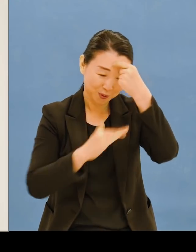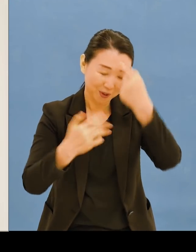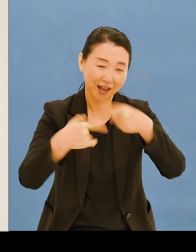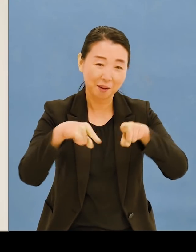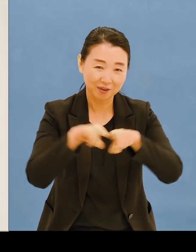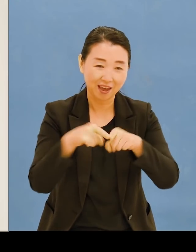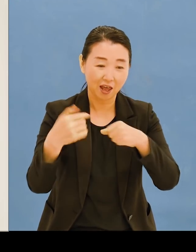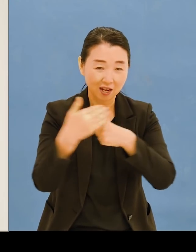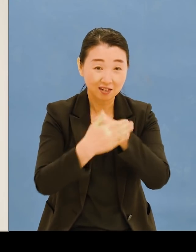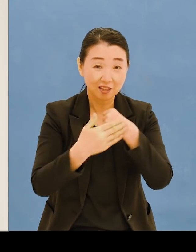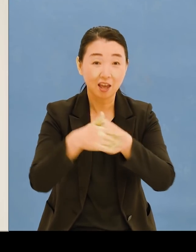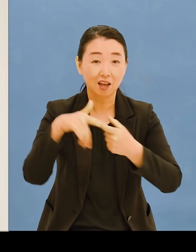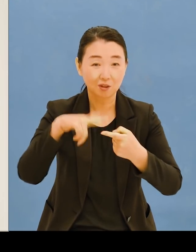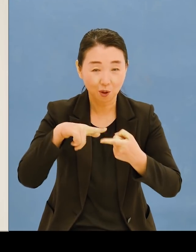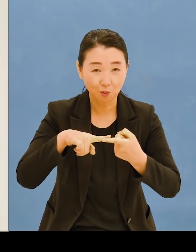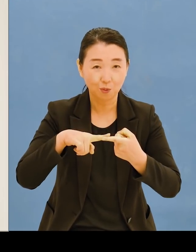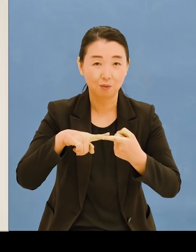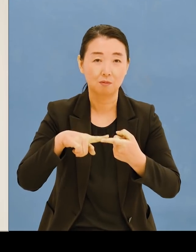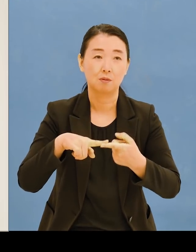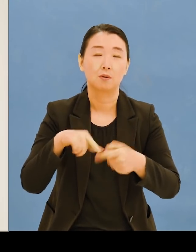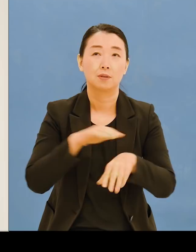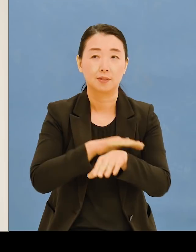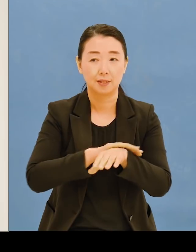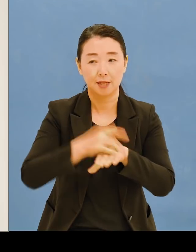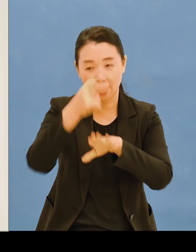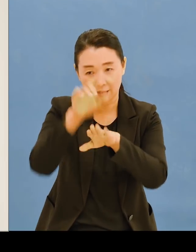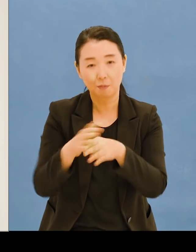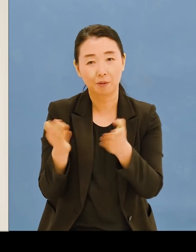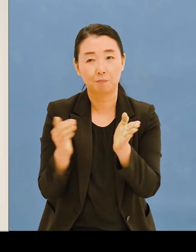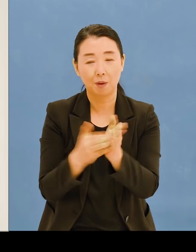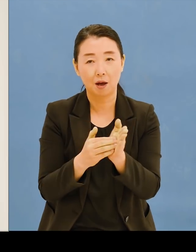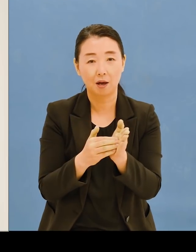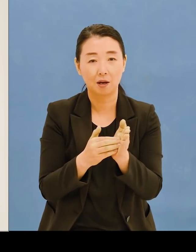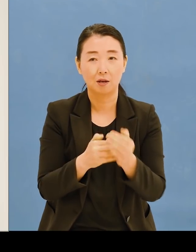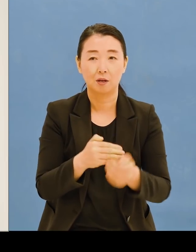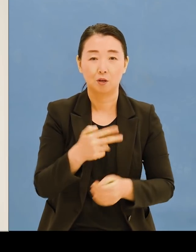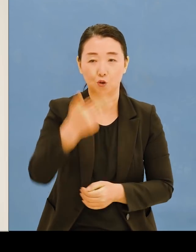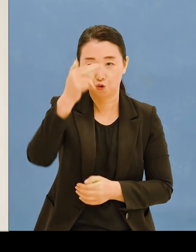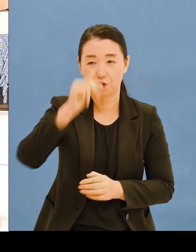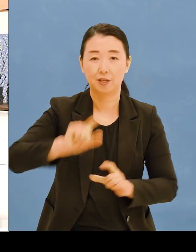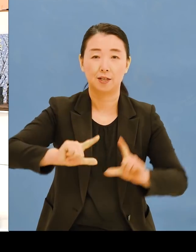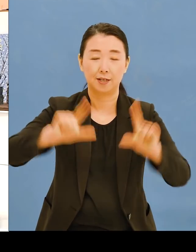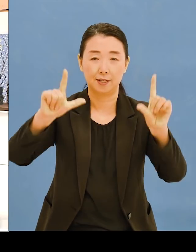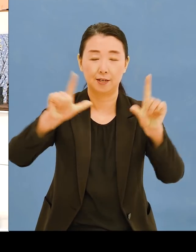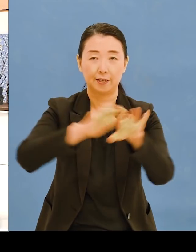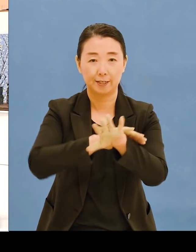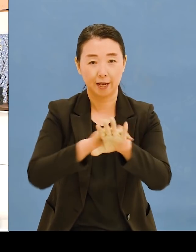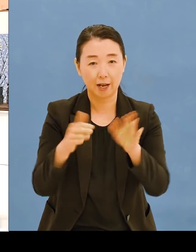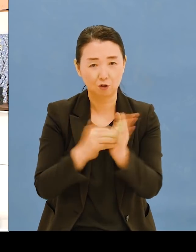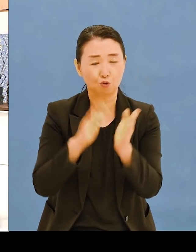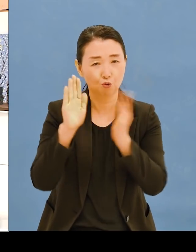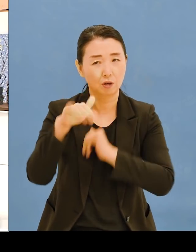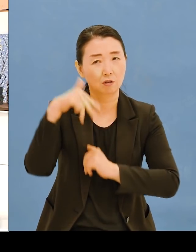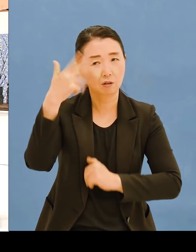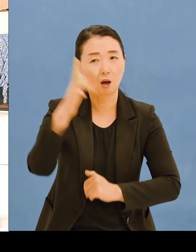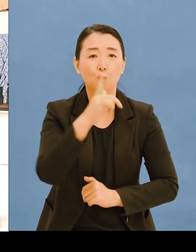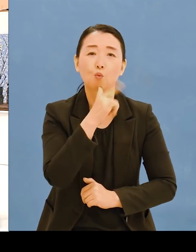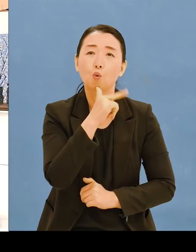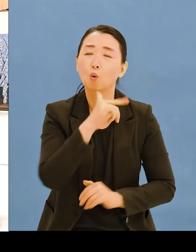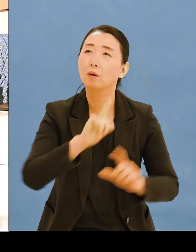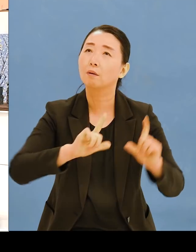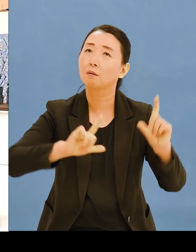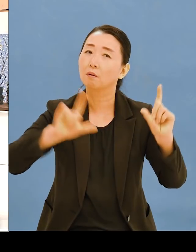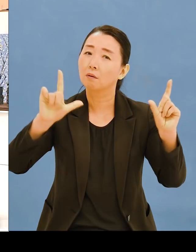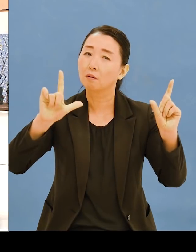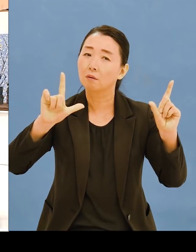교인들과 함께 은혜롭게 이제 예배를 잘 드렸습니다. 네. 그리고 주일을 보내고 그 다음 주